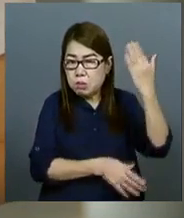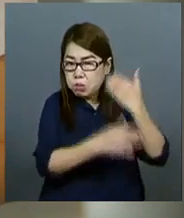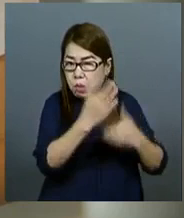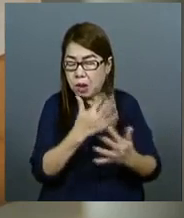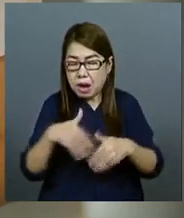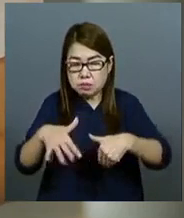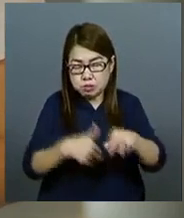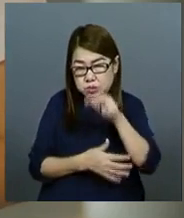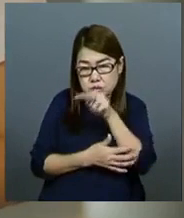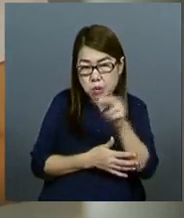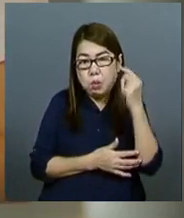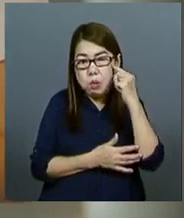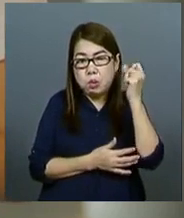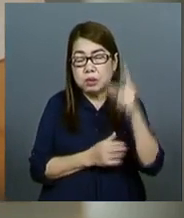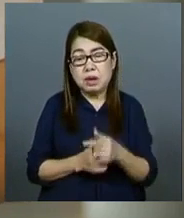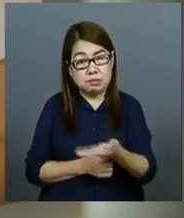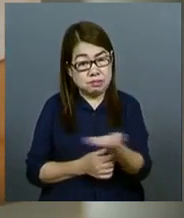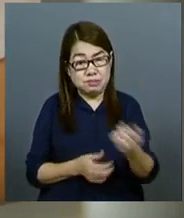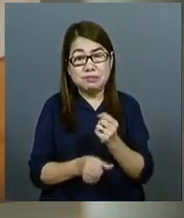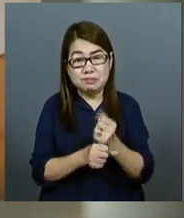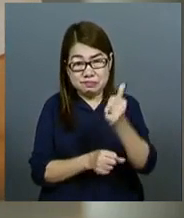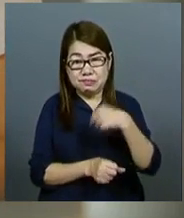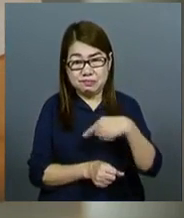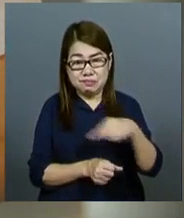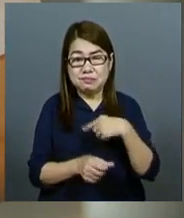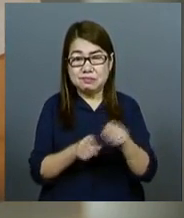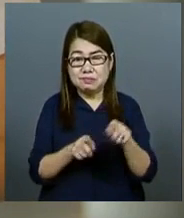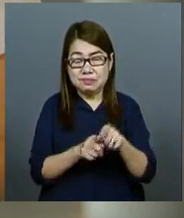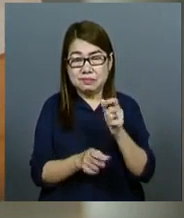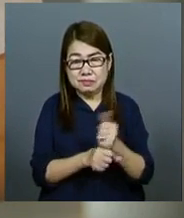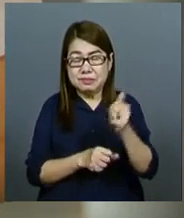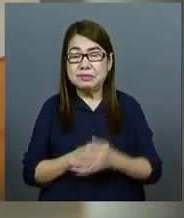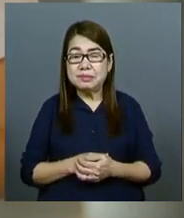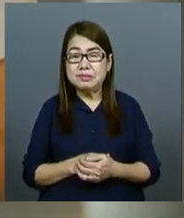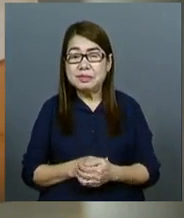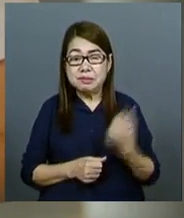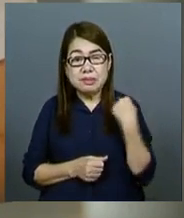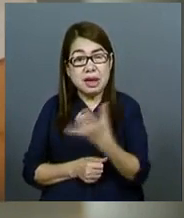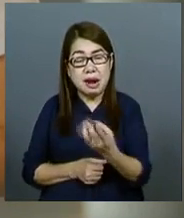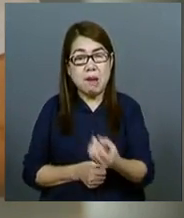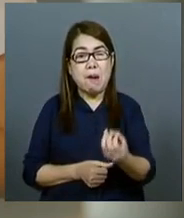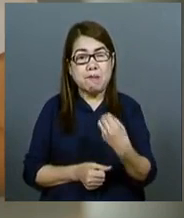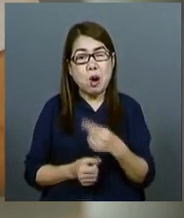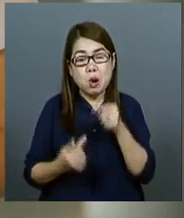ด้วยค่ะคุณผู้ชมก็ร่วมเป็นนักข่าวพลเมืองได้โดยสื่อสารเรื่องราวต่างๆผ่าน